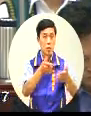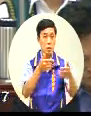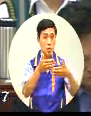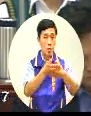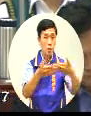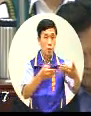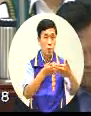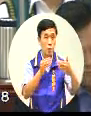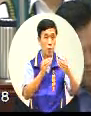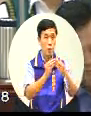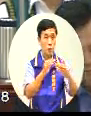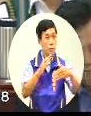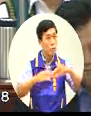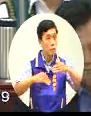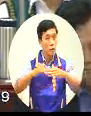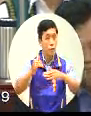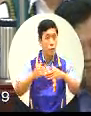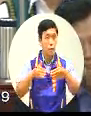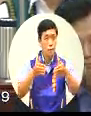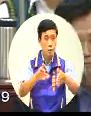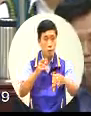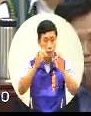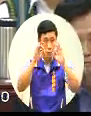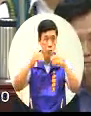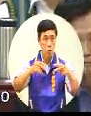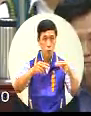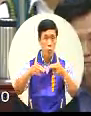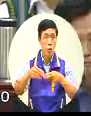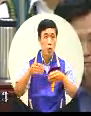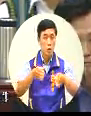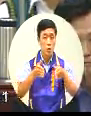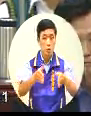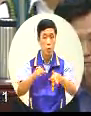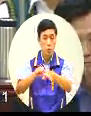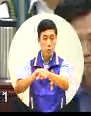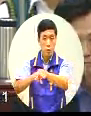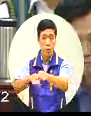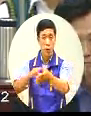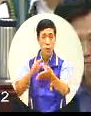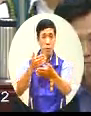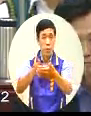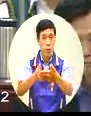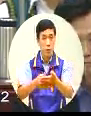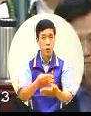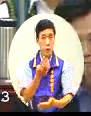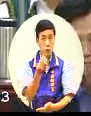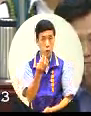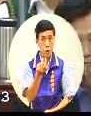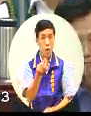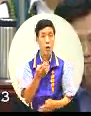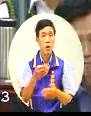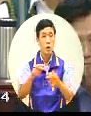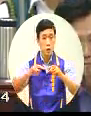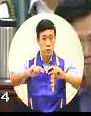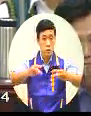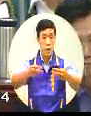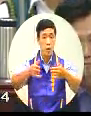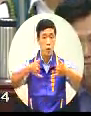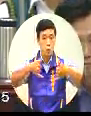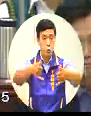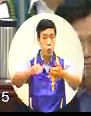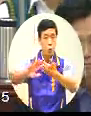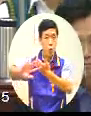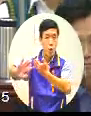然后针对这一部分再进行检讨，就是说我们减少多少停车位，那这些停车位部分如何用路外停车区域补偿，